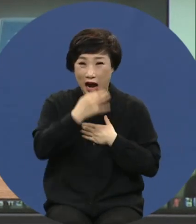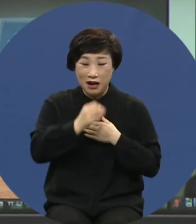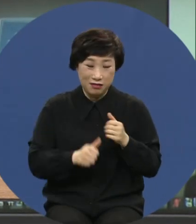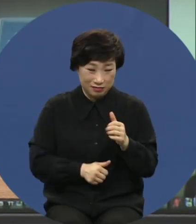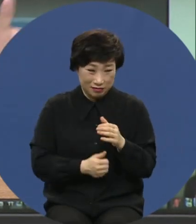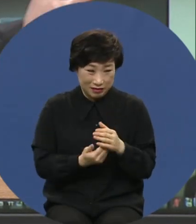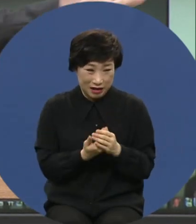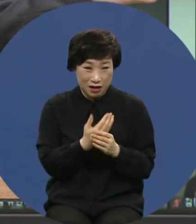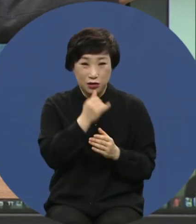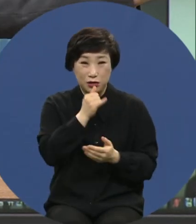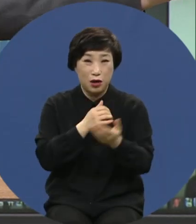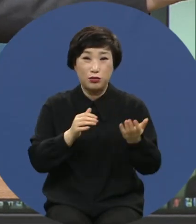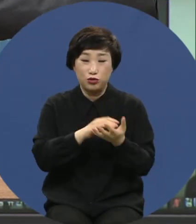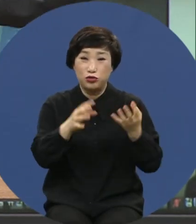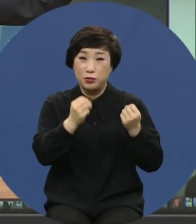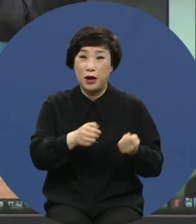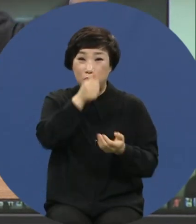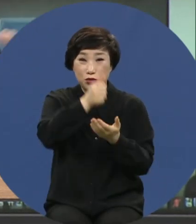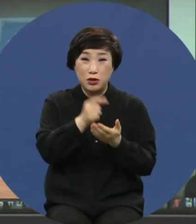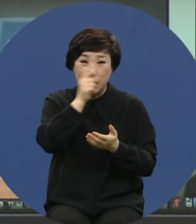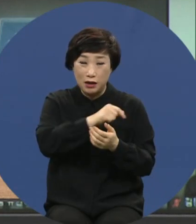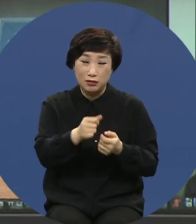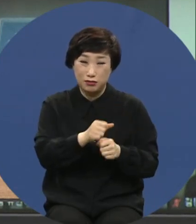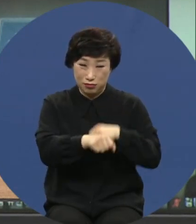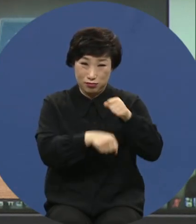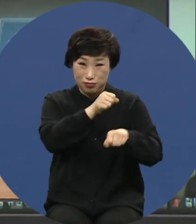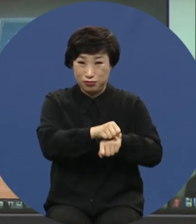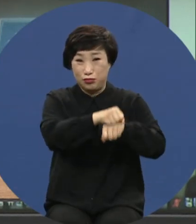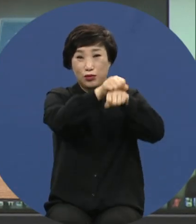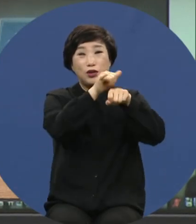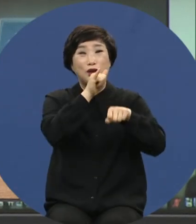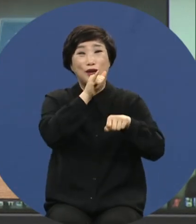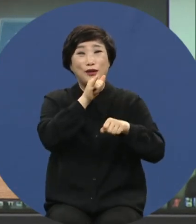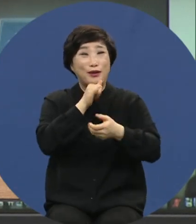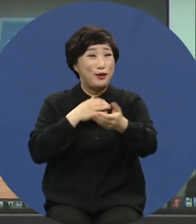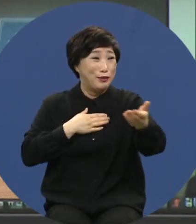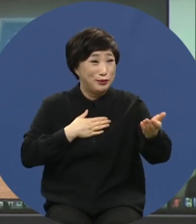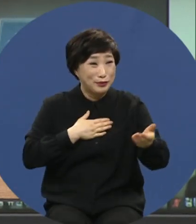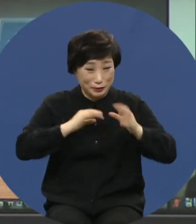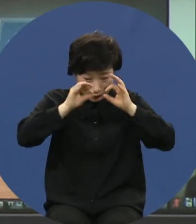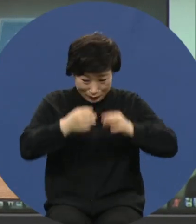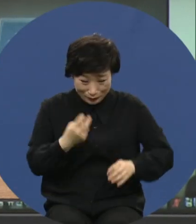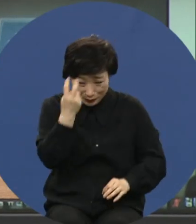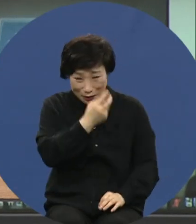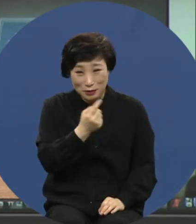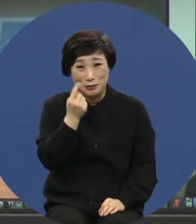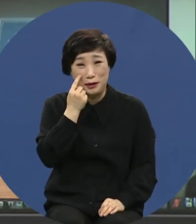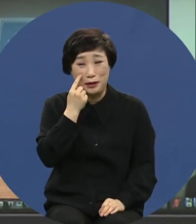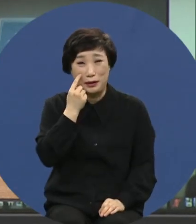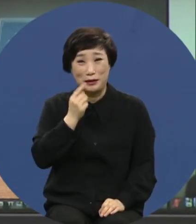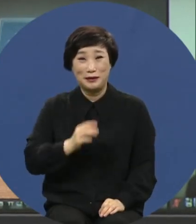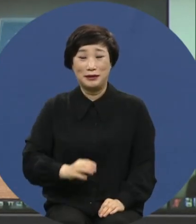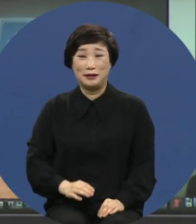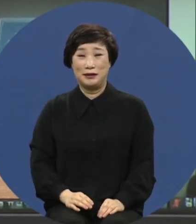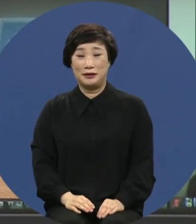분출하면서 얼마나 많은 죄악의 불야성을 쌓고 있는가. 한번 여러분 가만히 생각해 보라 이